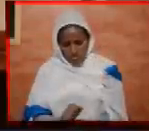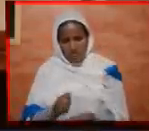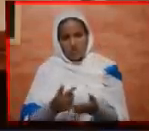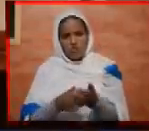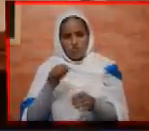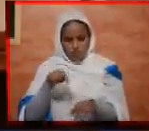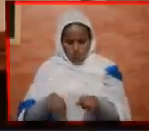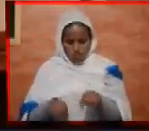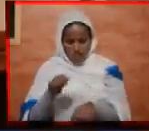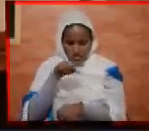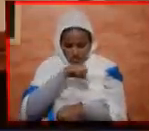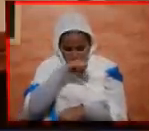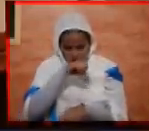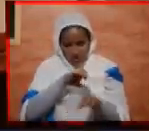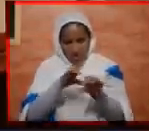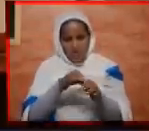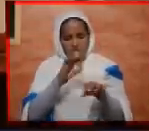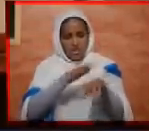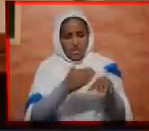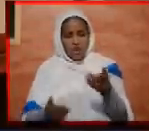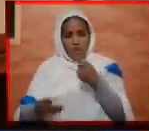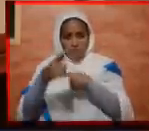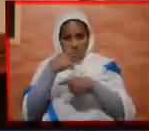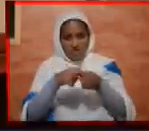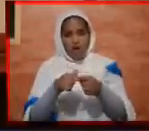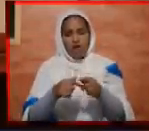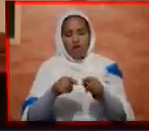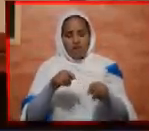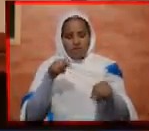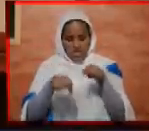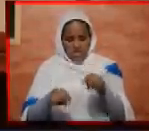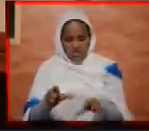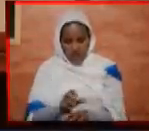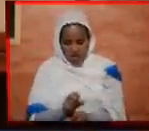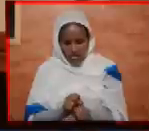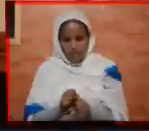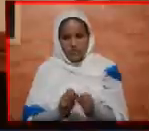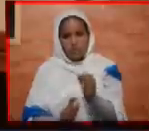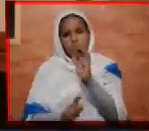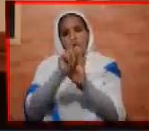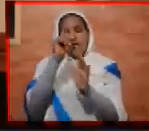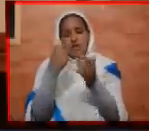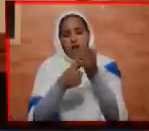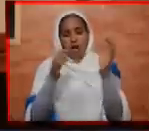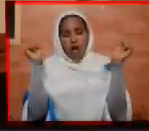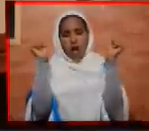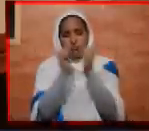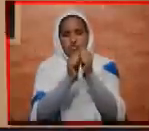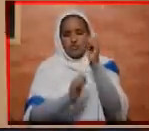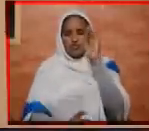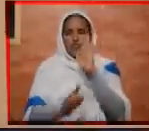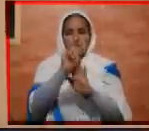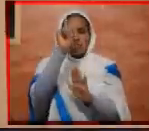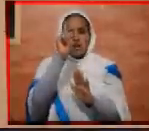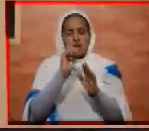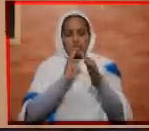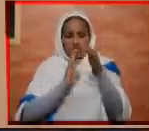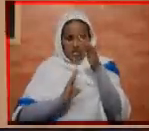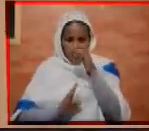ሌላው ሁለተኛው ጉዳያችን እንደው የአብነት ትምህርት ቤት በገጠር ብቻ ተብሎ ይታሰባል ሊቀመውራል።